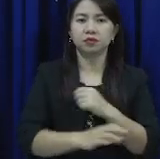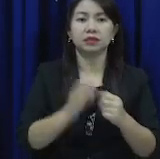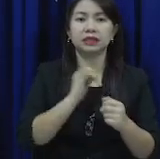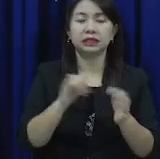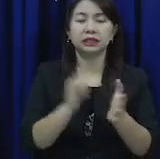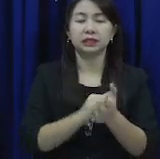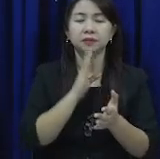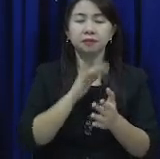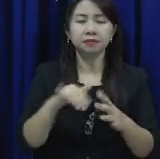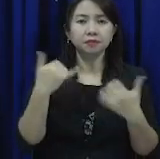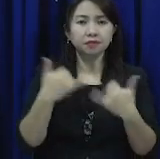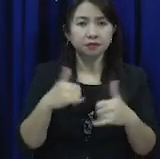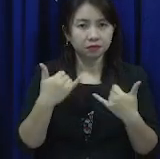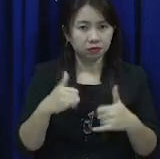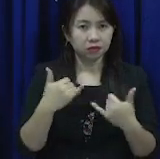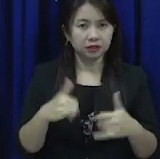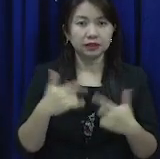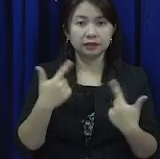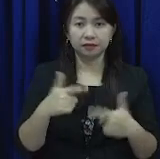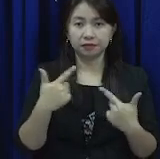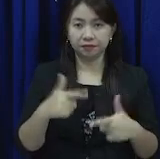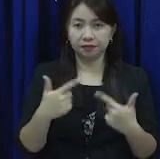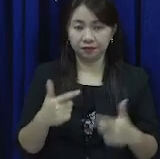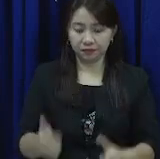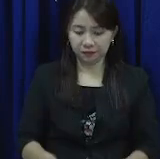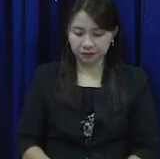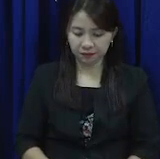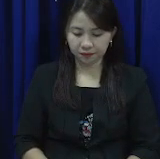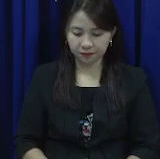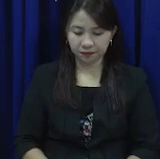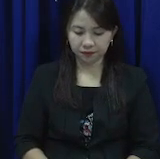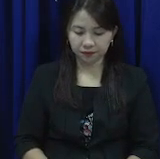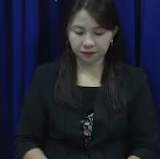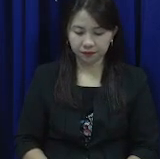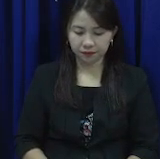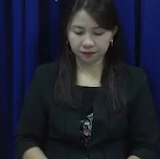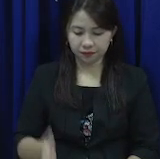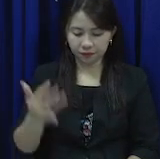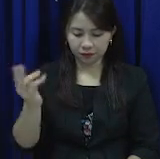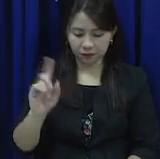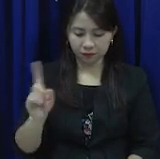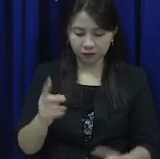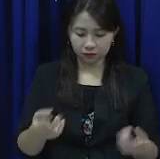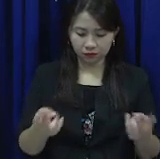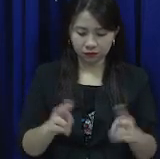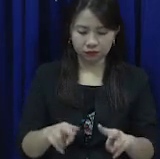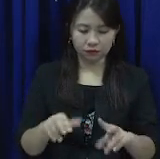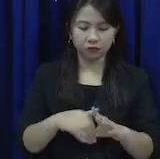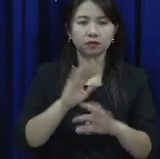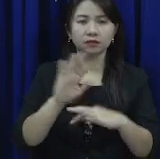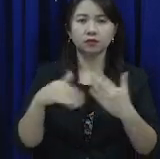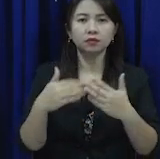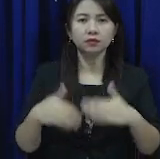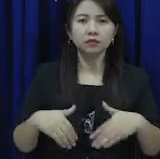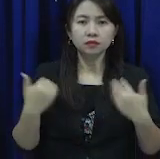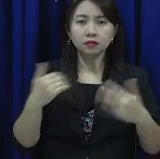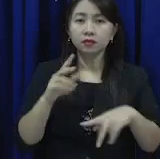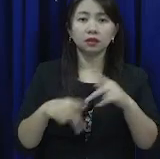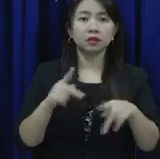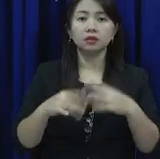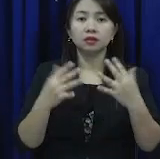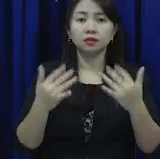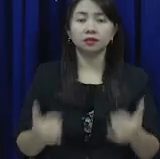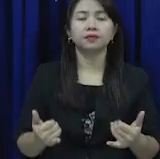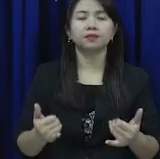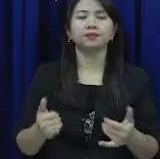an issue you see kayaa Anong mangyayari ngayon Anong nangyayari sa maraming young people ngayon even up to the adults laro is life kaya